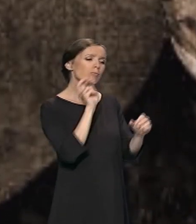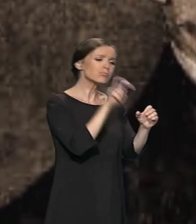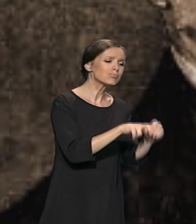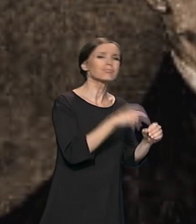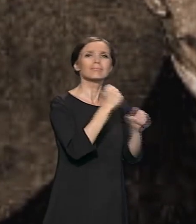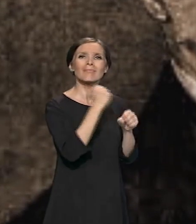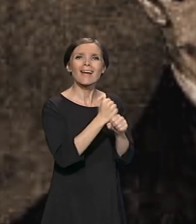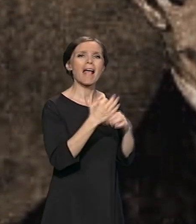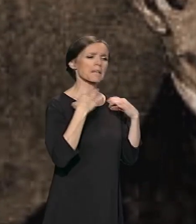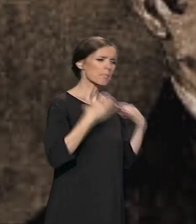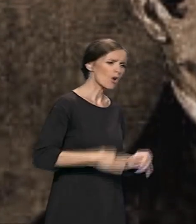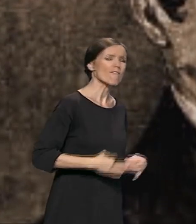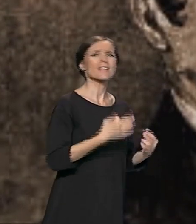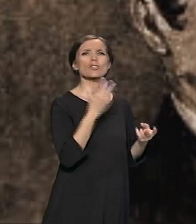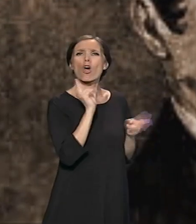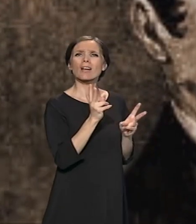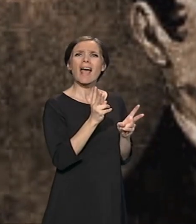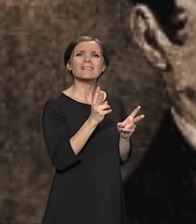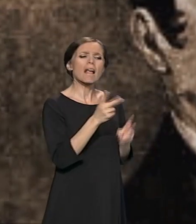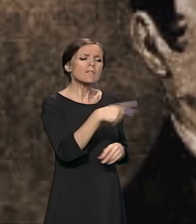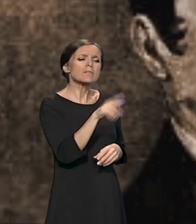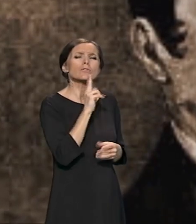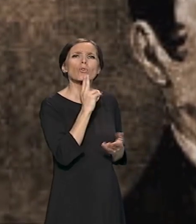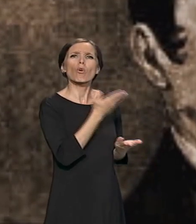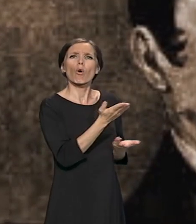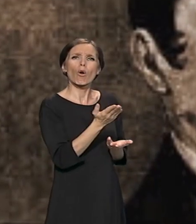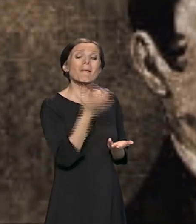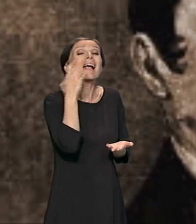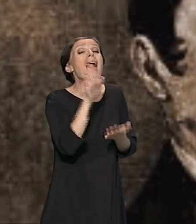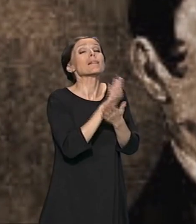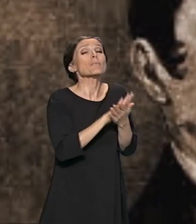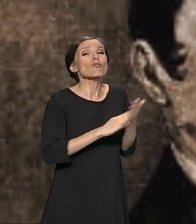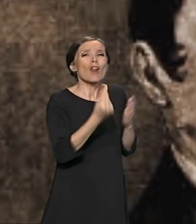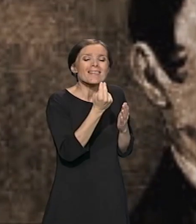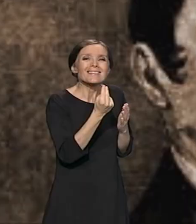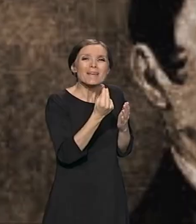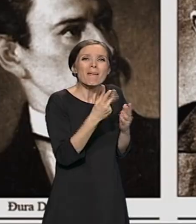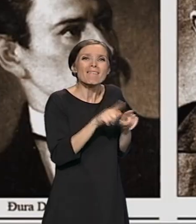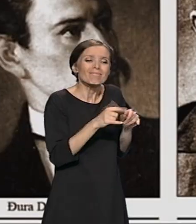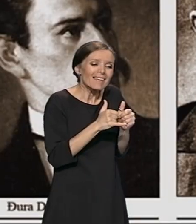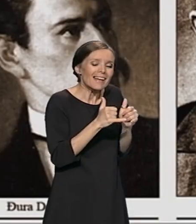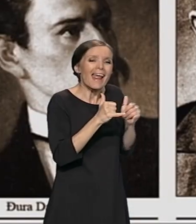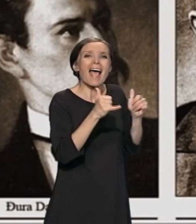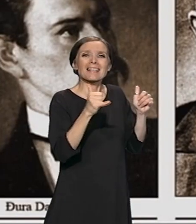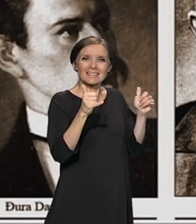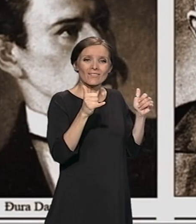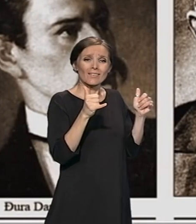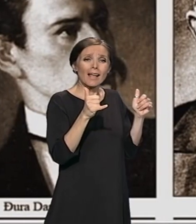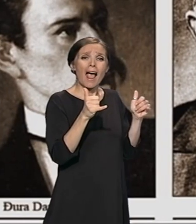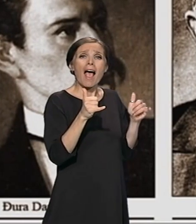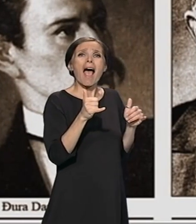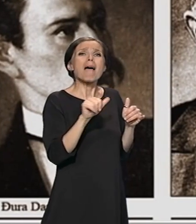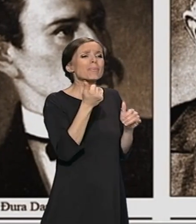su bili ljudi koji su, kad je Srbija počela da se stvara, koji su iz patriotskih pobuda